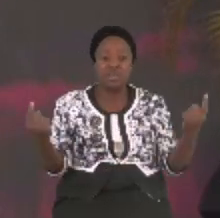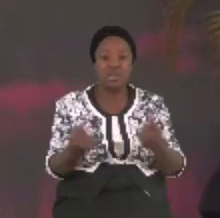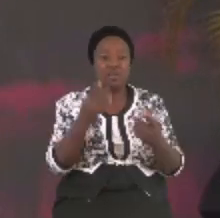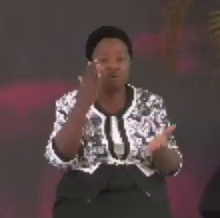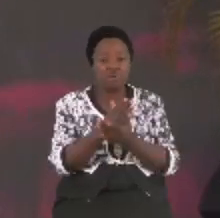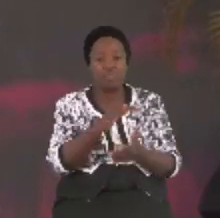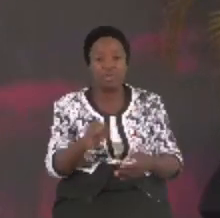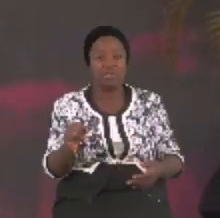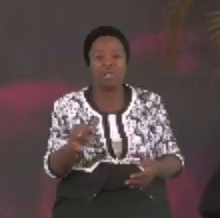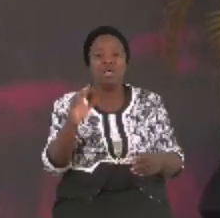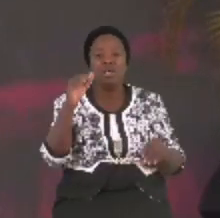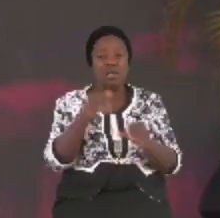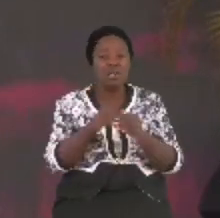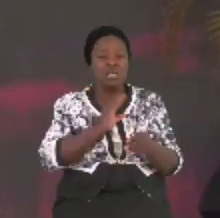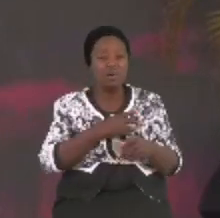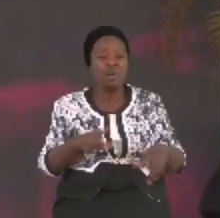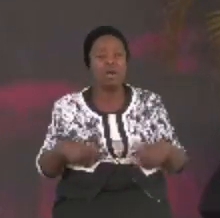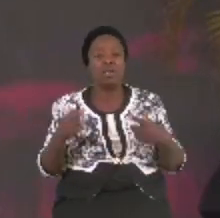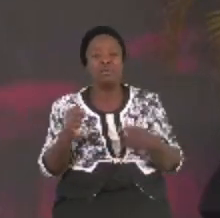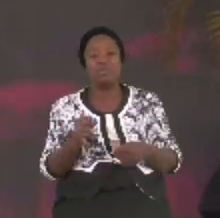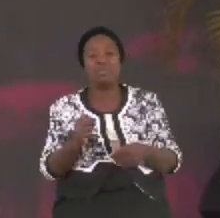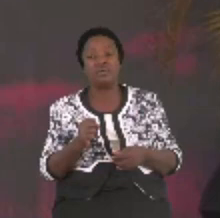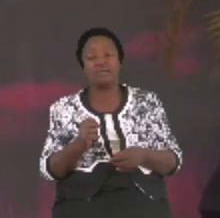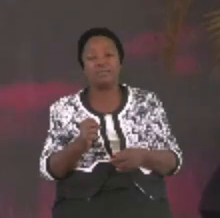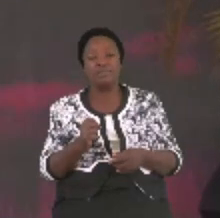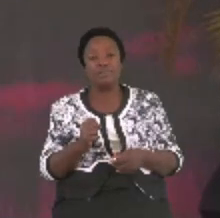de cesser de pécher dans notre vie.